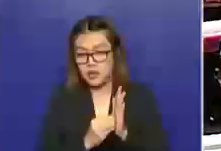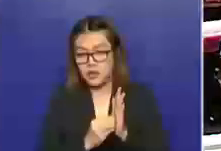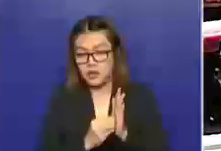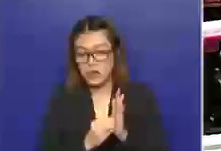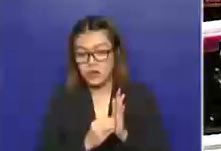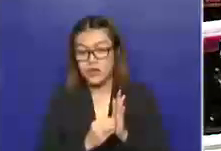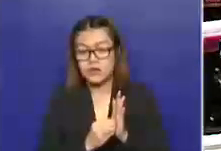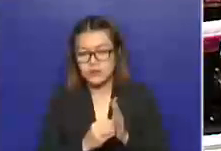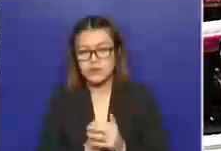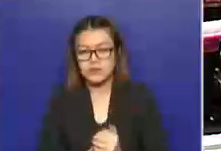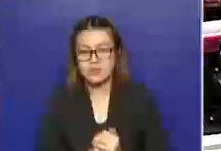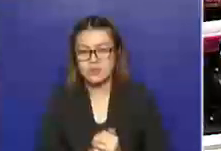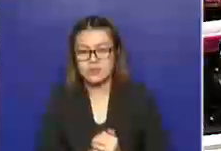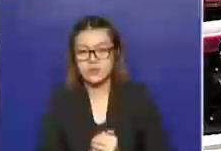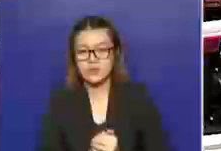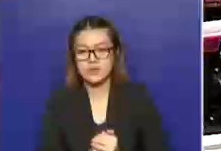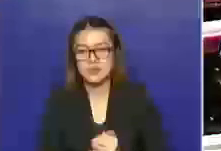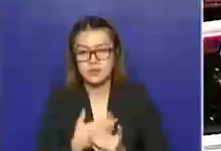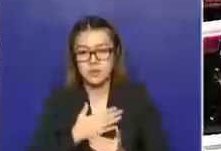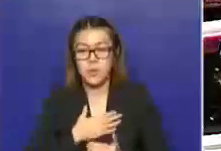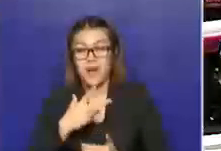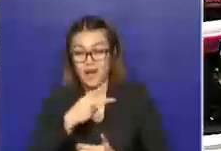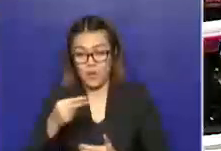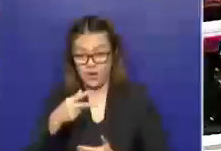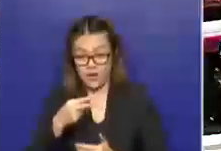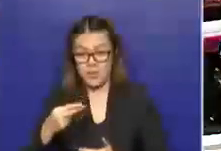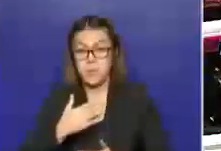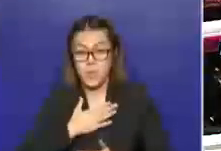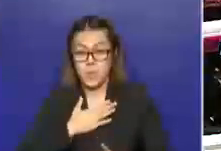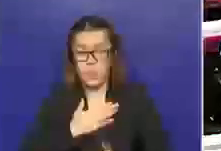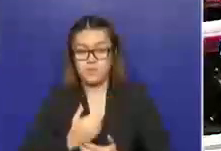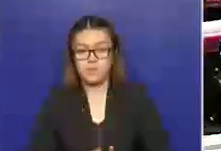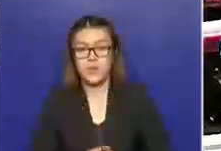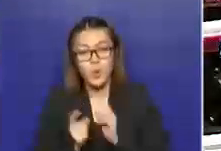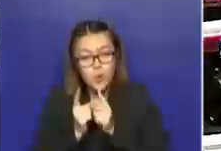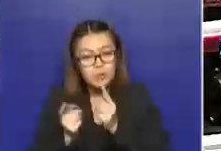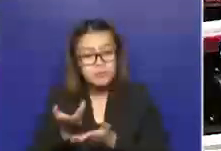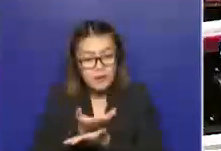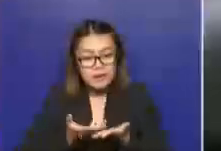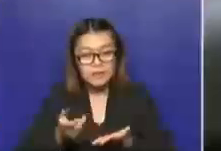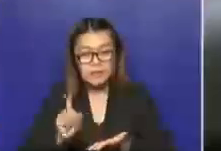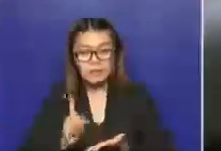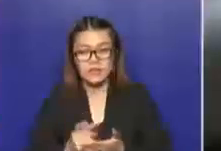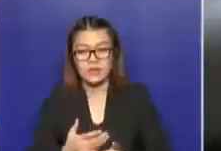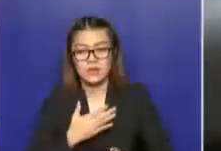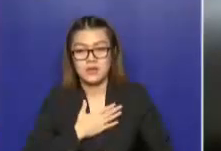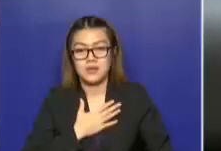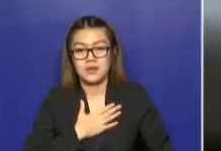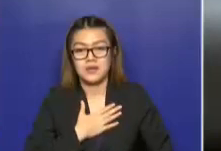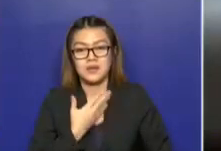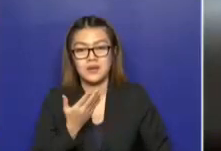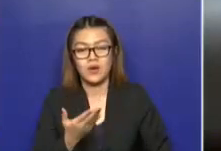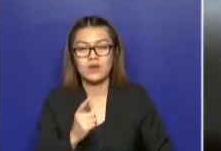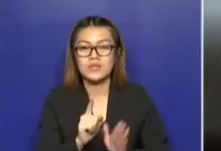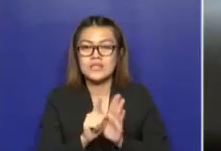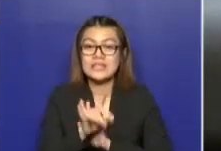องสานบางกอกใหญ่พรรคก้าวไกลครับก่อนอื่นนะครับต้องหารือท่านประธานครับเดี๋ยวพักผมที่ขอไป7นาที